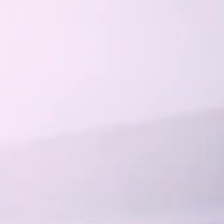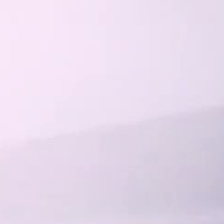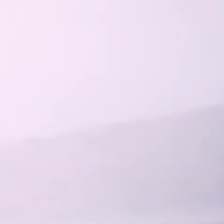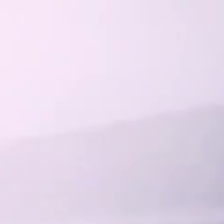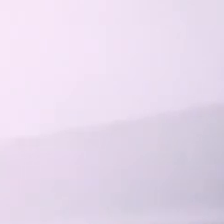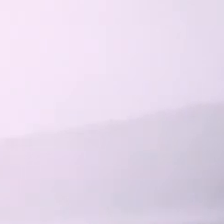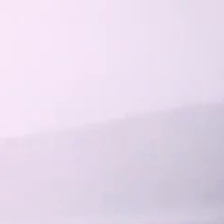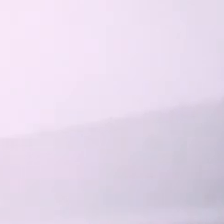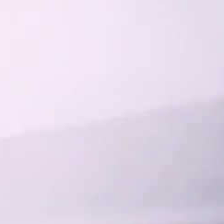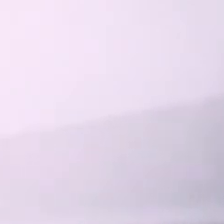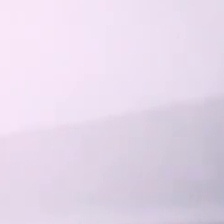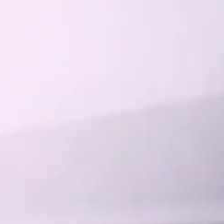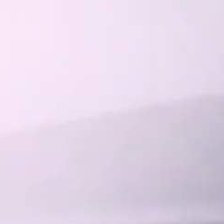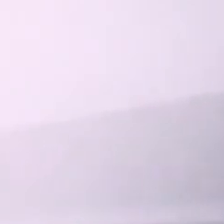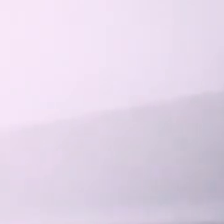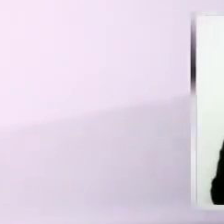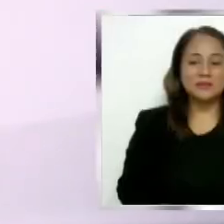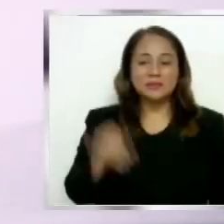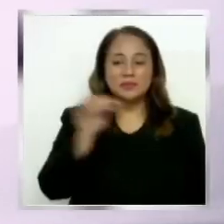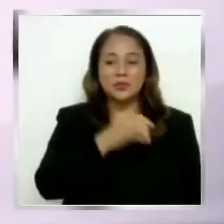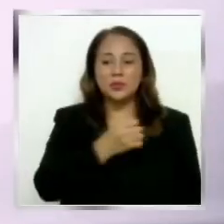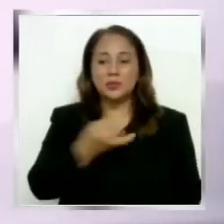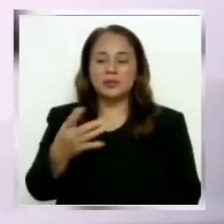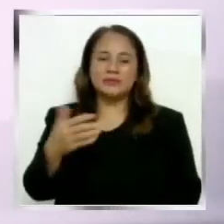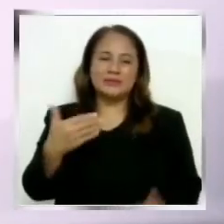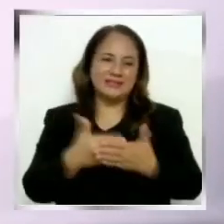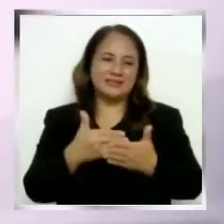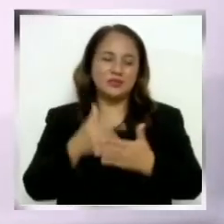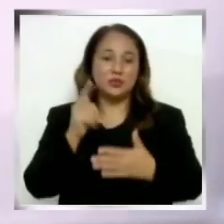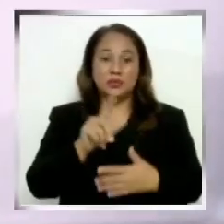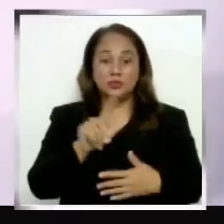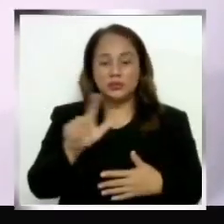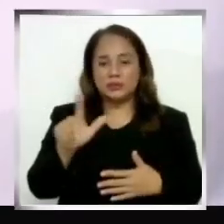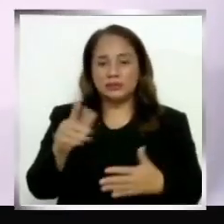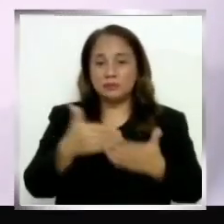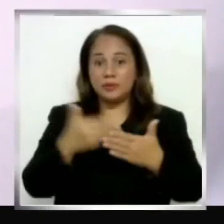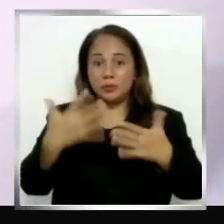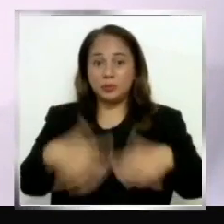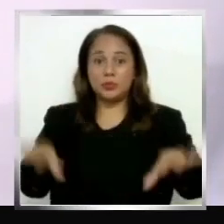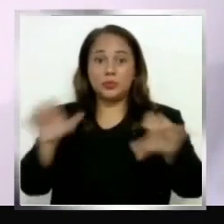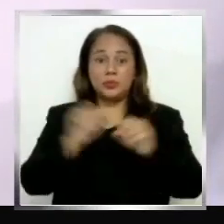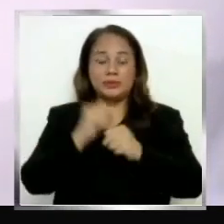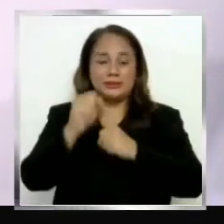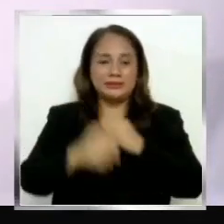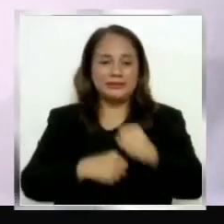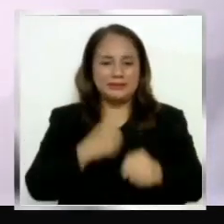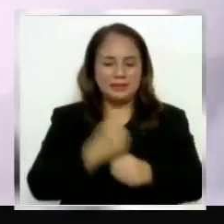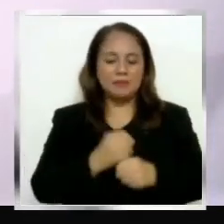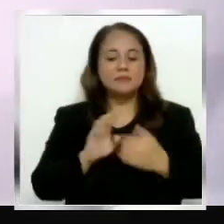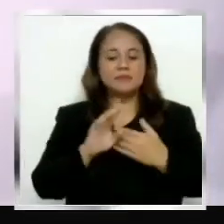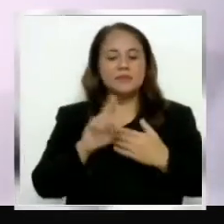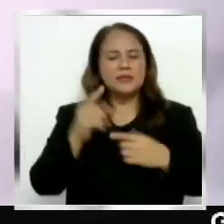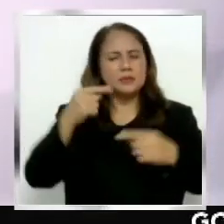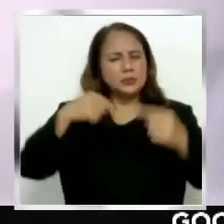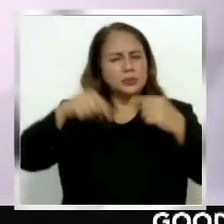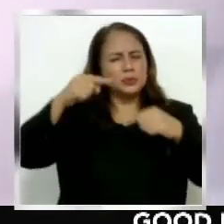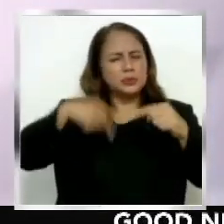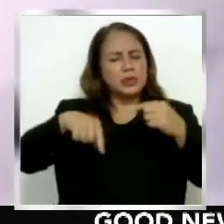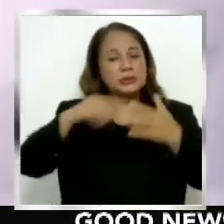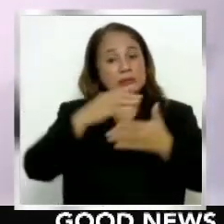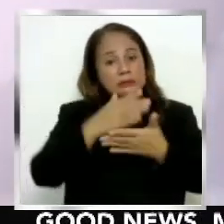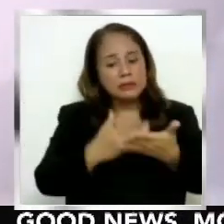Ilang araw na lang at 2023 na. Pero bago po matapos ang taon, babalikan muna natin ang ilan sa mga pangalan